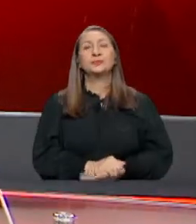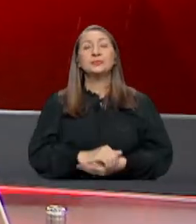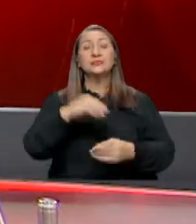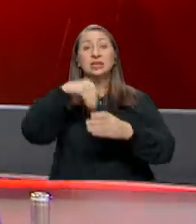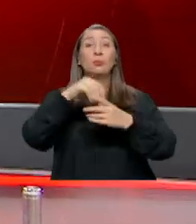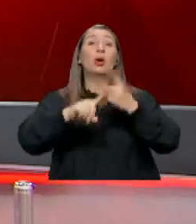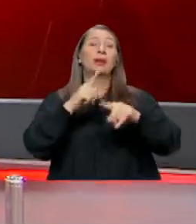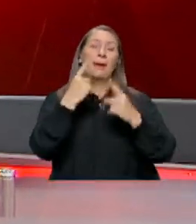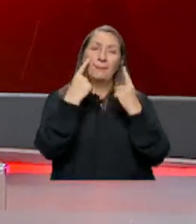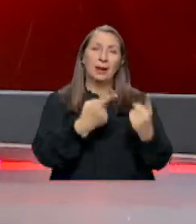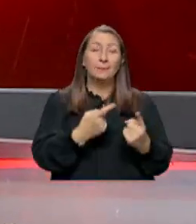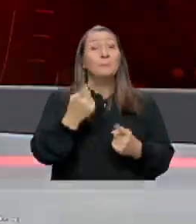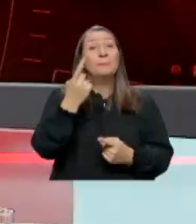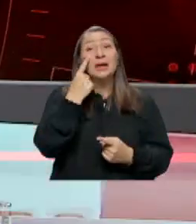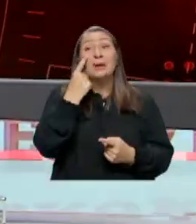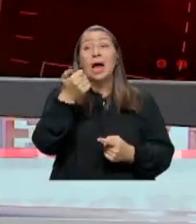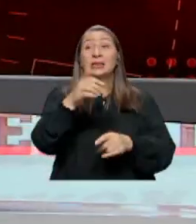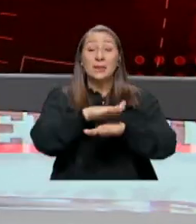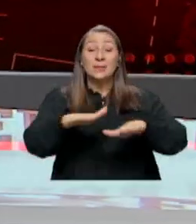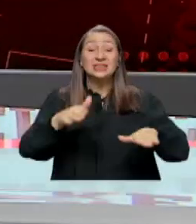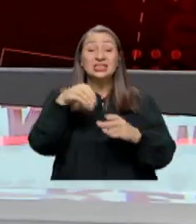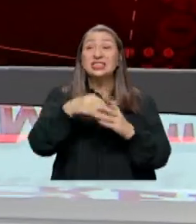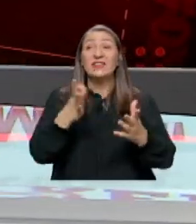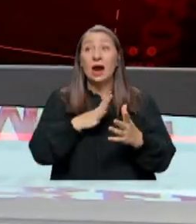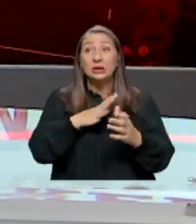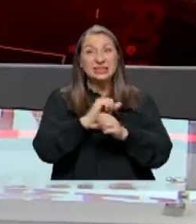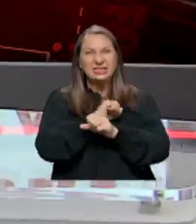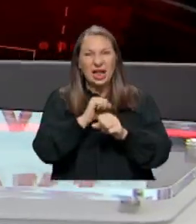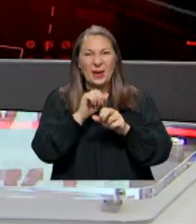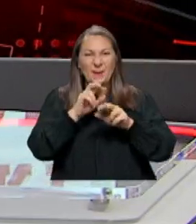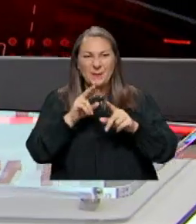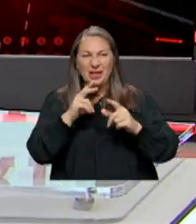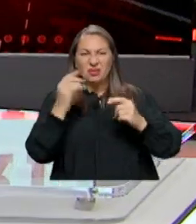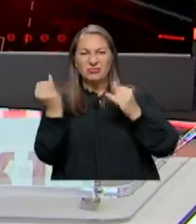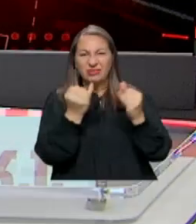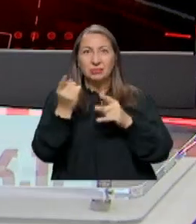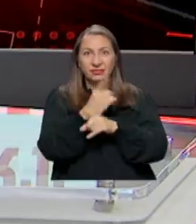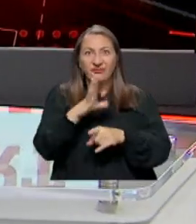İç siyasete dönelim. Bakalım altılı masada neler var? Çatlak var mı sorusu vardı biliyorsunuz.